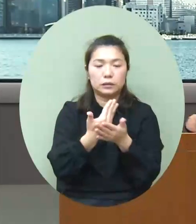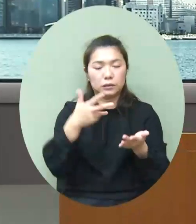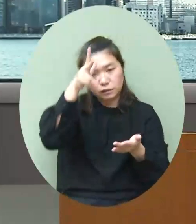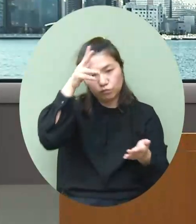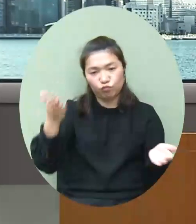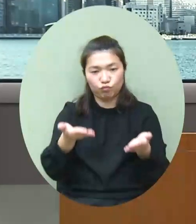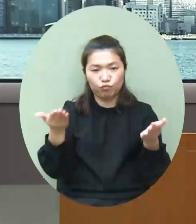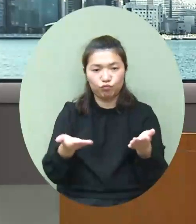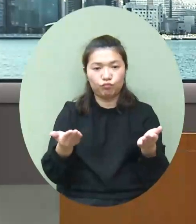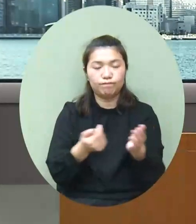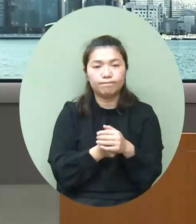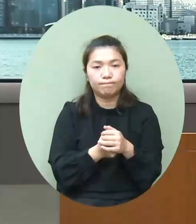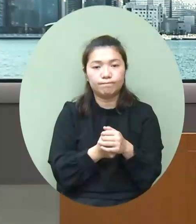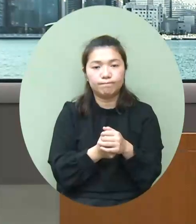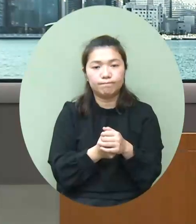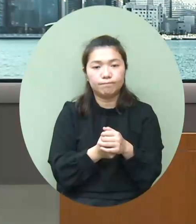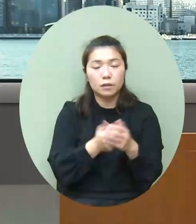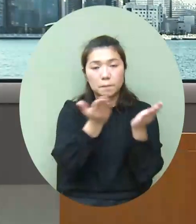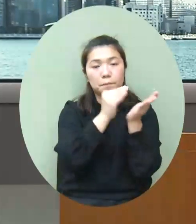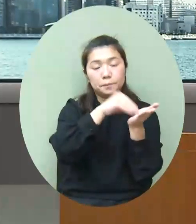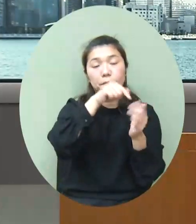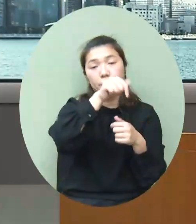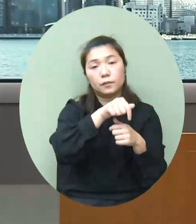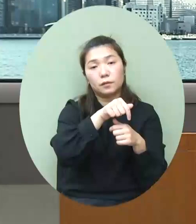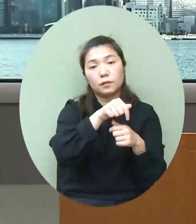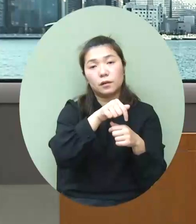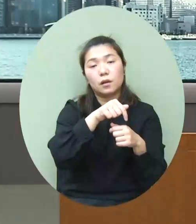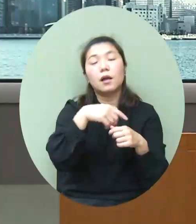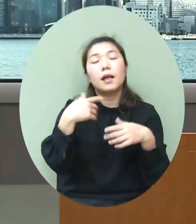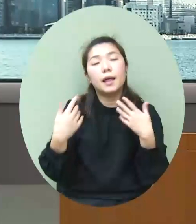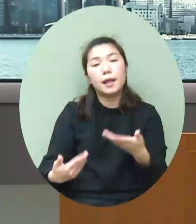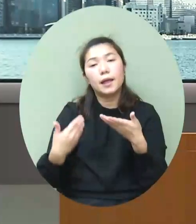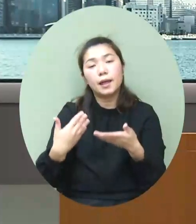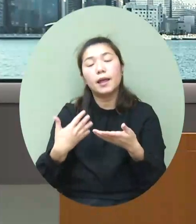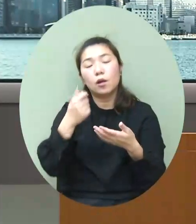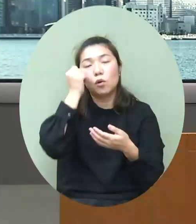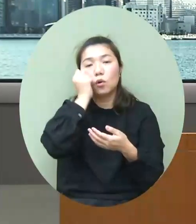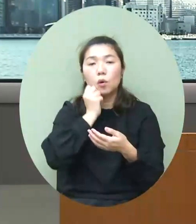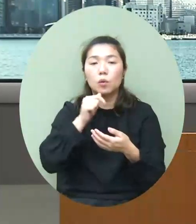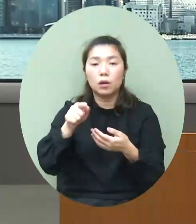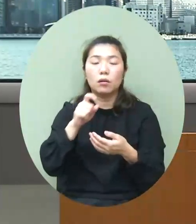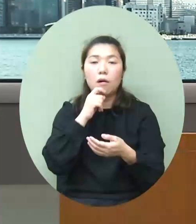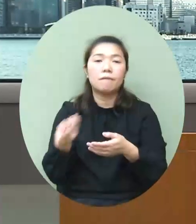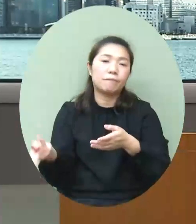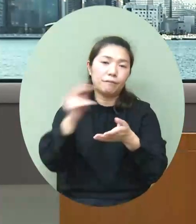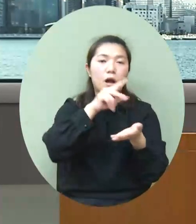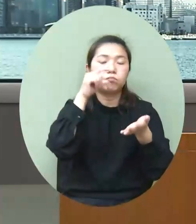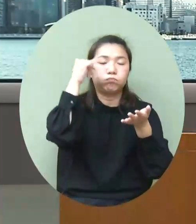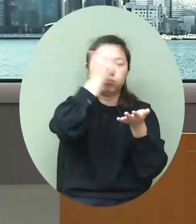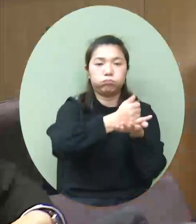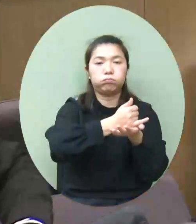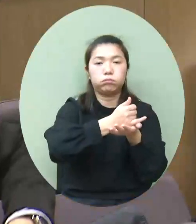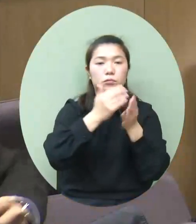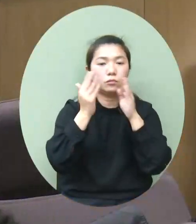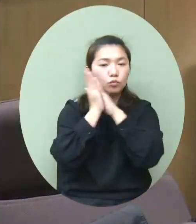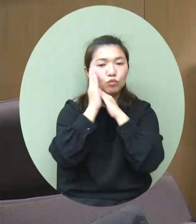早前政府鼓励一些确诊但是轻症的病人